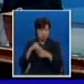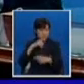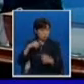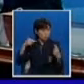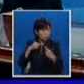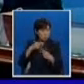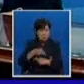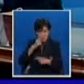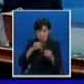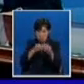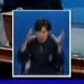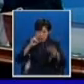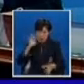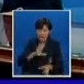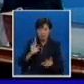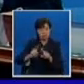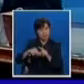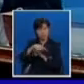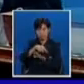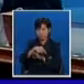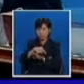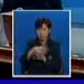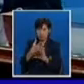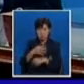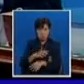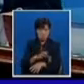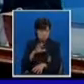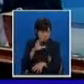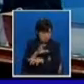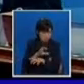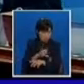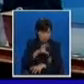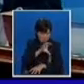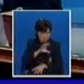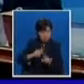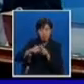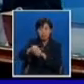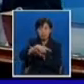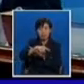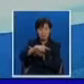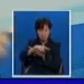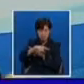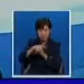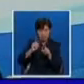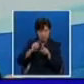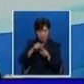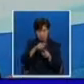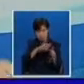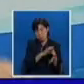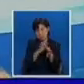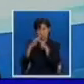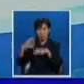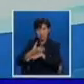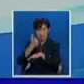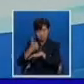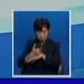ายการใช้ความรุนแรงการข่มขู่คุกคามนำมาสู่คำตอบทางการเมืองภ